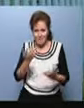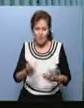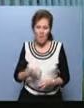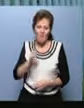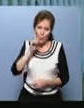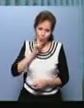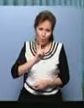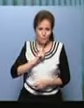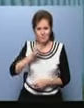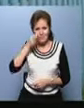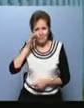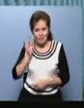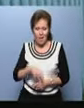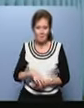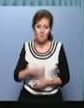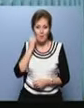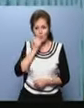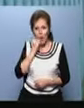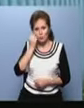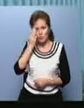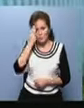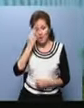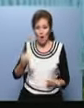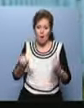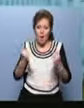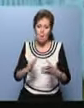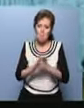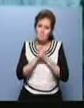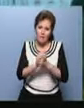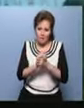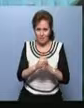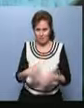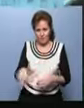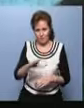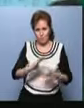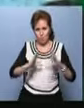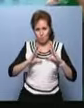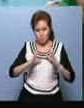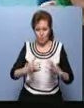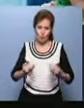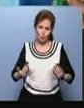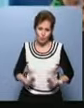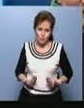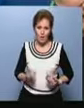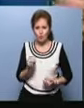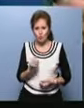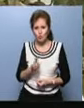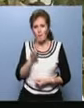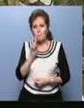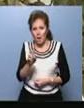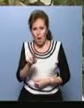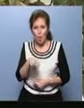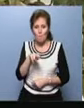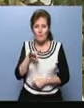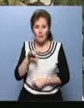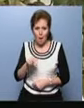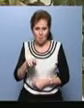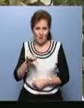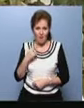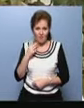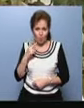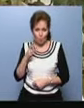свои 100 лет бабушка мечтает о глобальном мире во всем мире и житейском, дождаться еще пару праправнуков. И вот так же, сидя